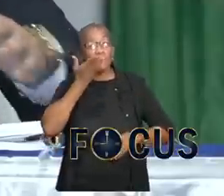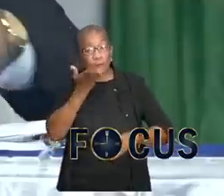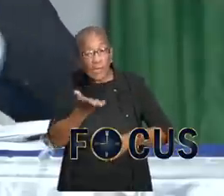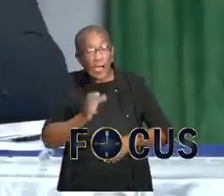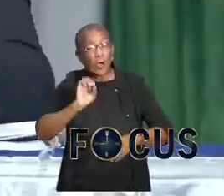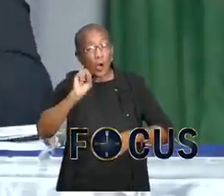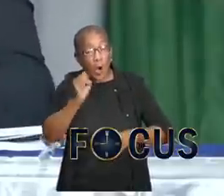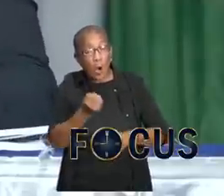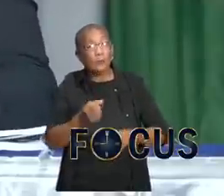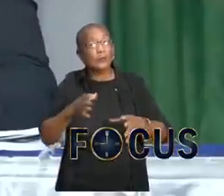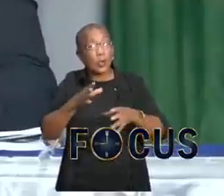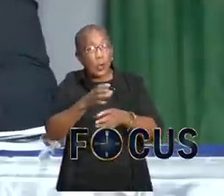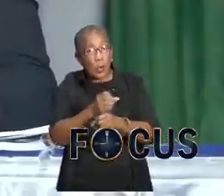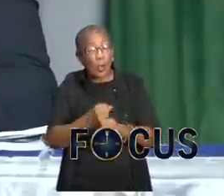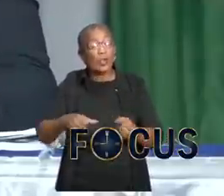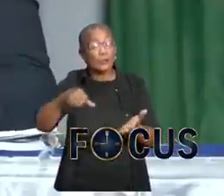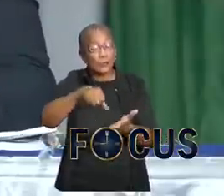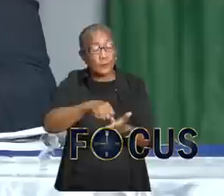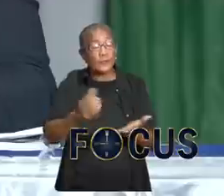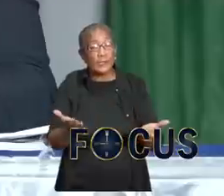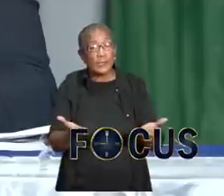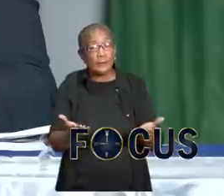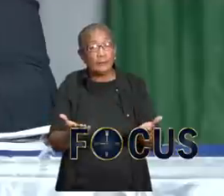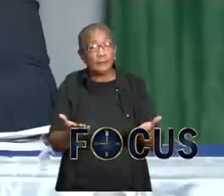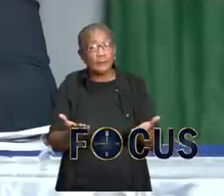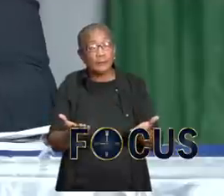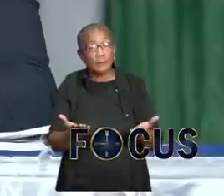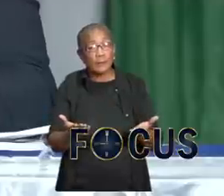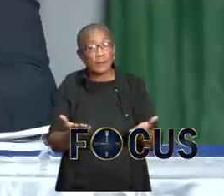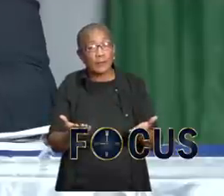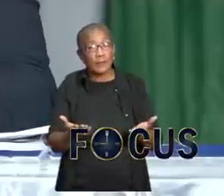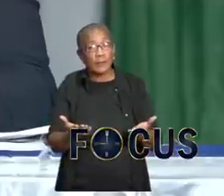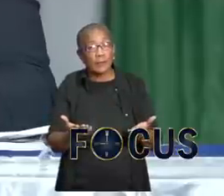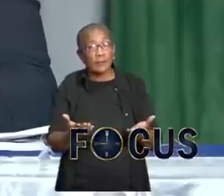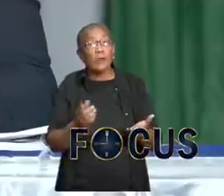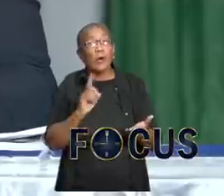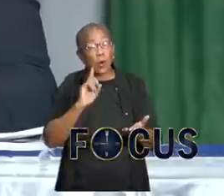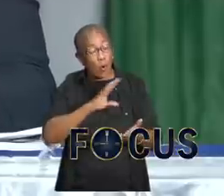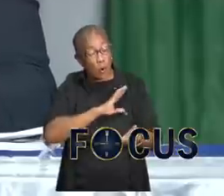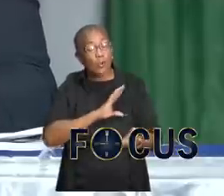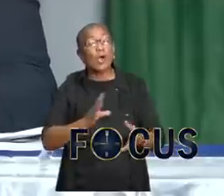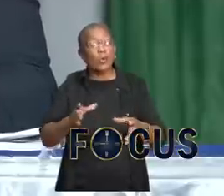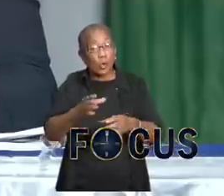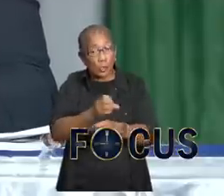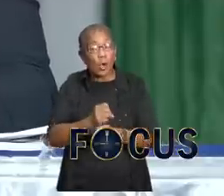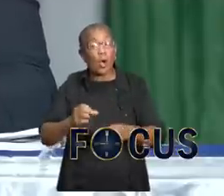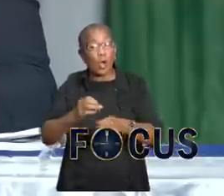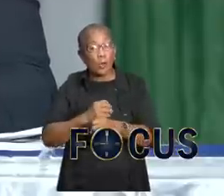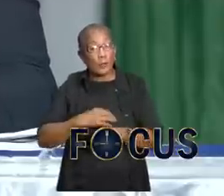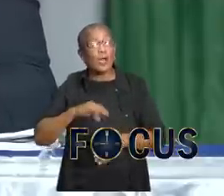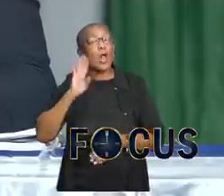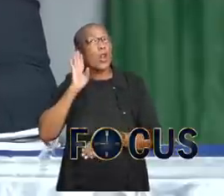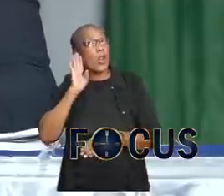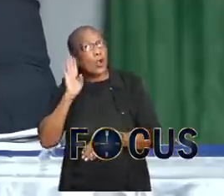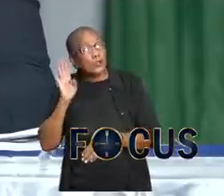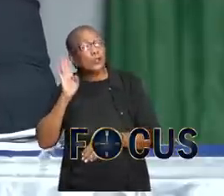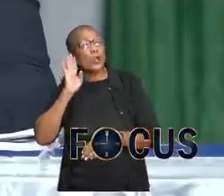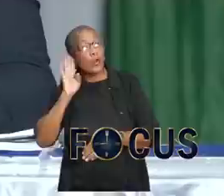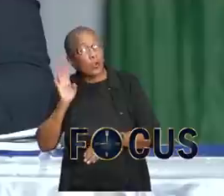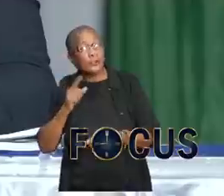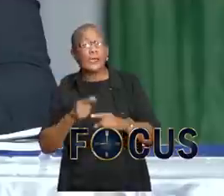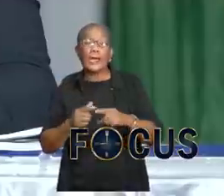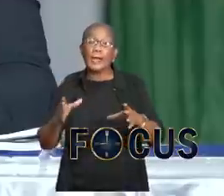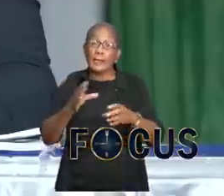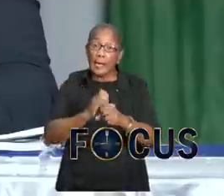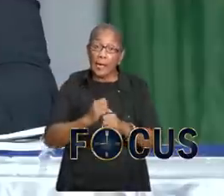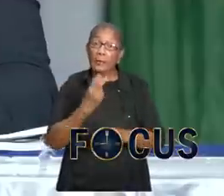die graag een premiesubsidie willen hebben, dat ze dan nog steeds worden geholpen, aangehoord, en dat we ook kijken naar